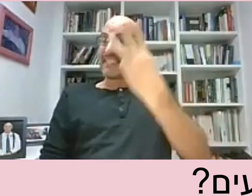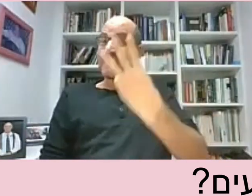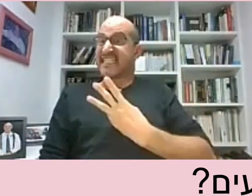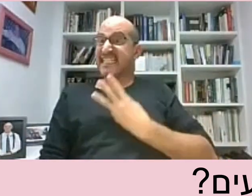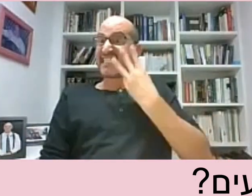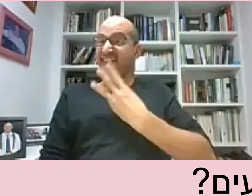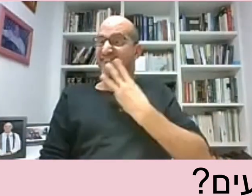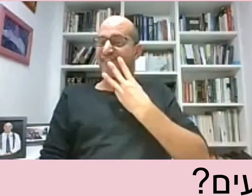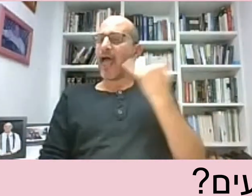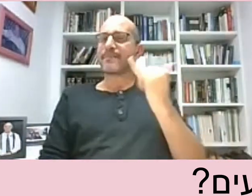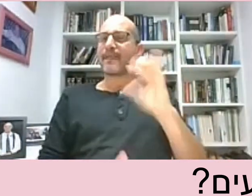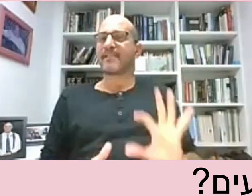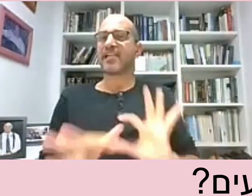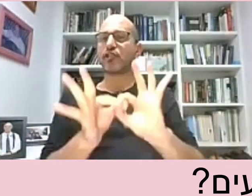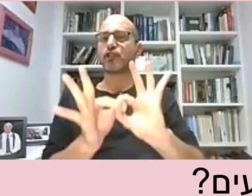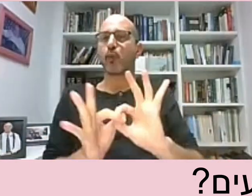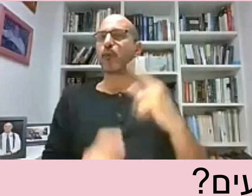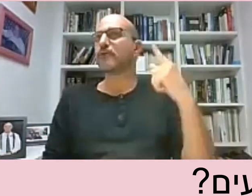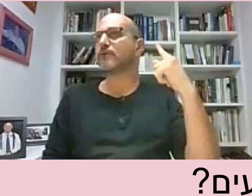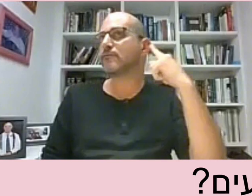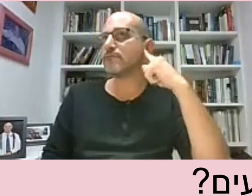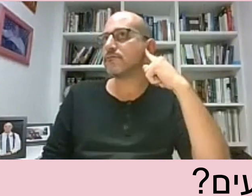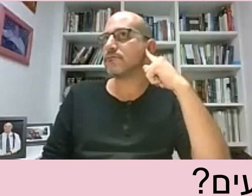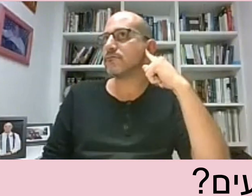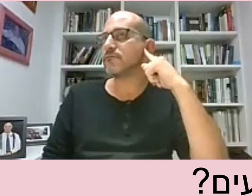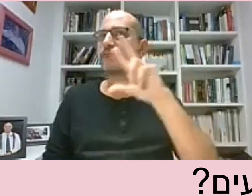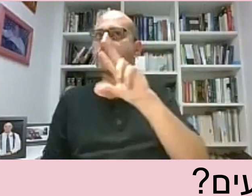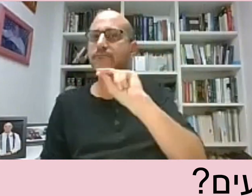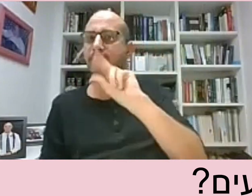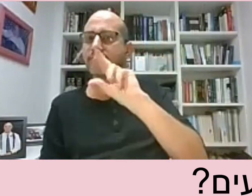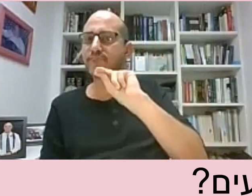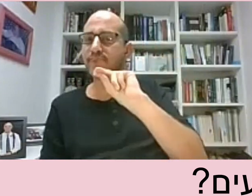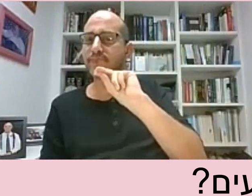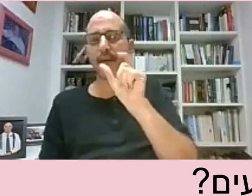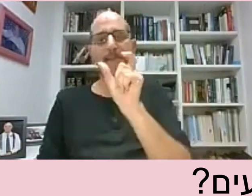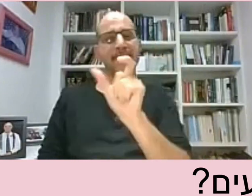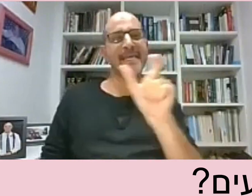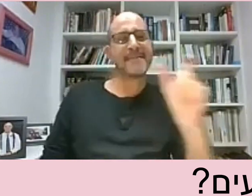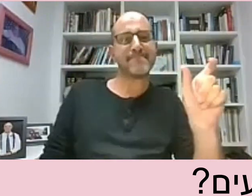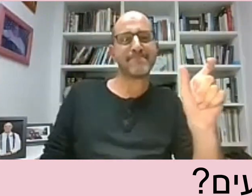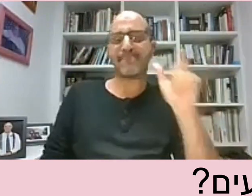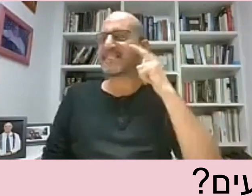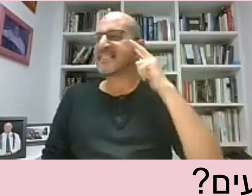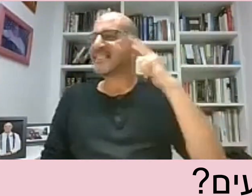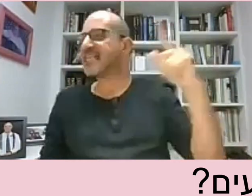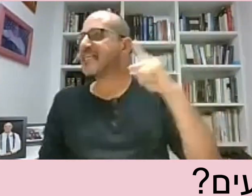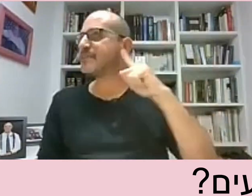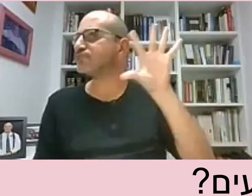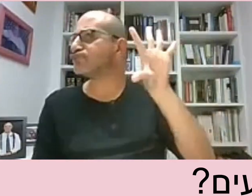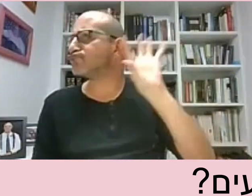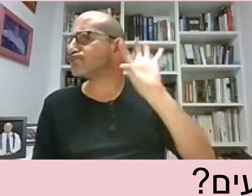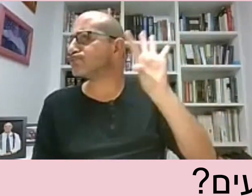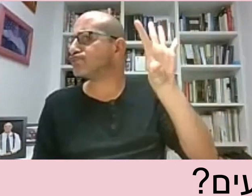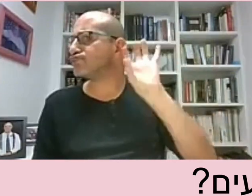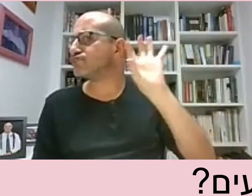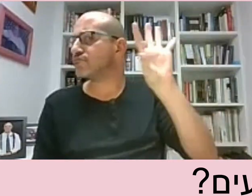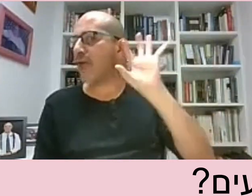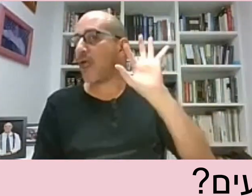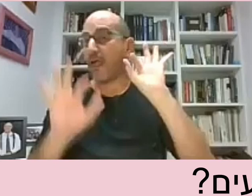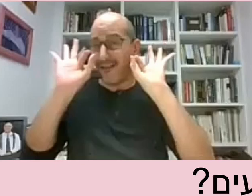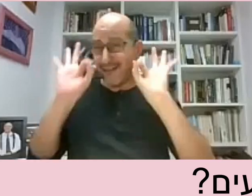אז אנשים חושבים ששפה היא תמיד קשורה לדיבור, לצליל, למילים,